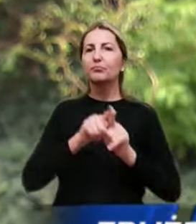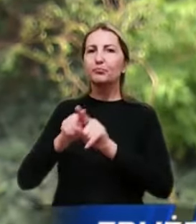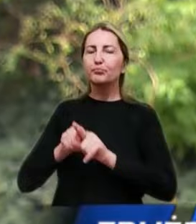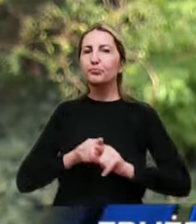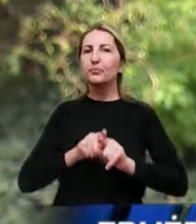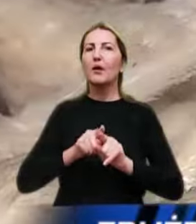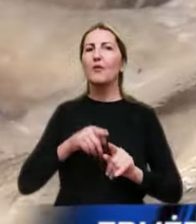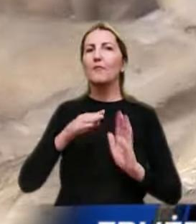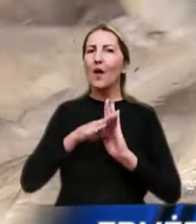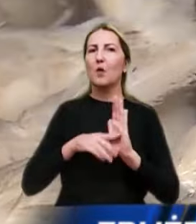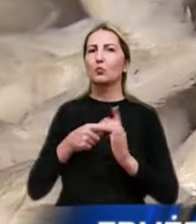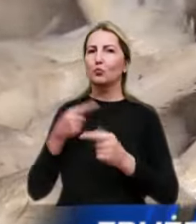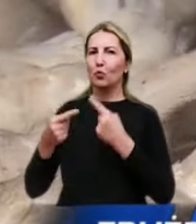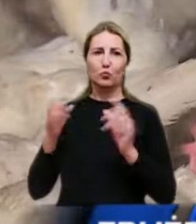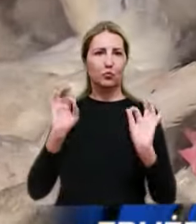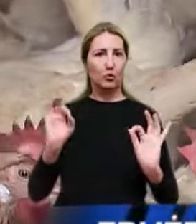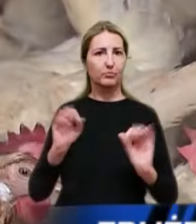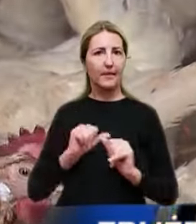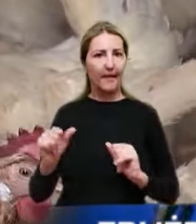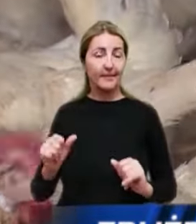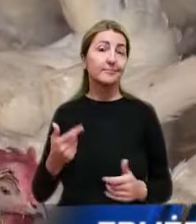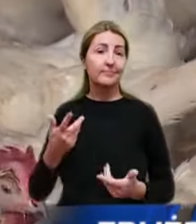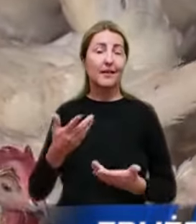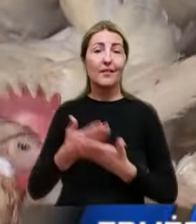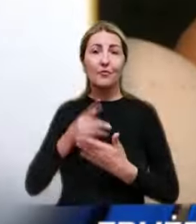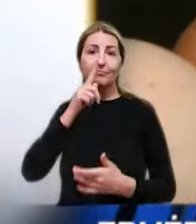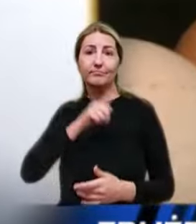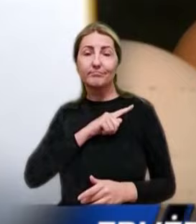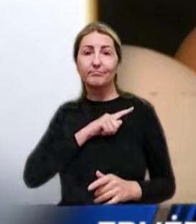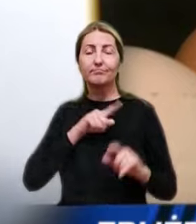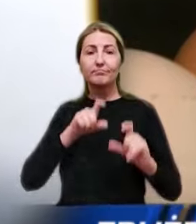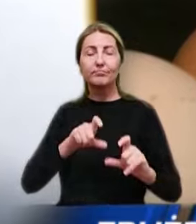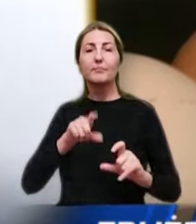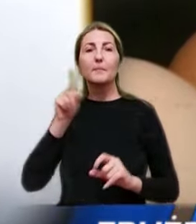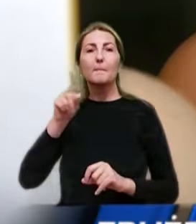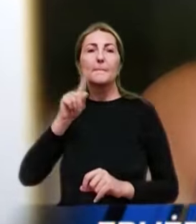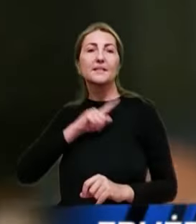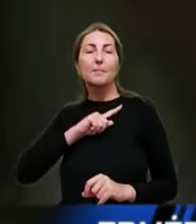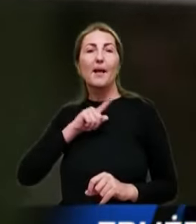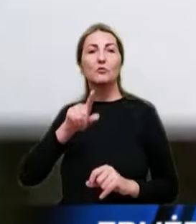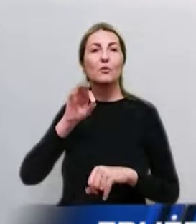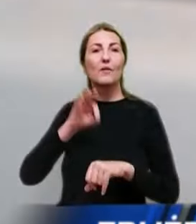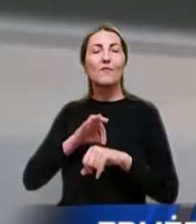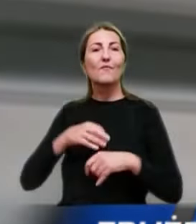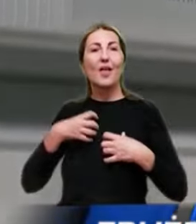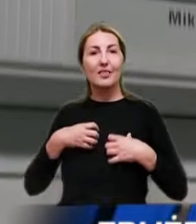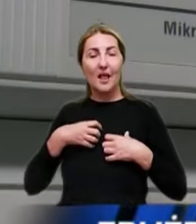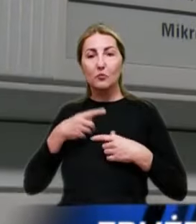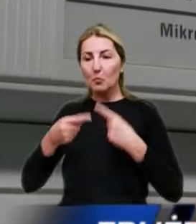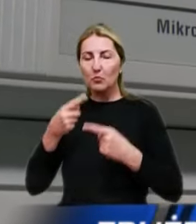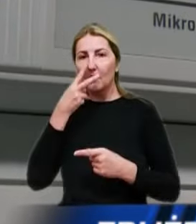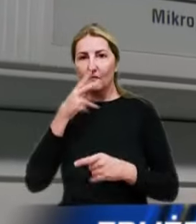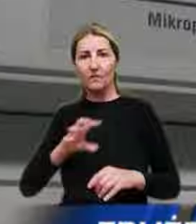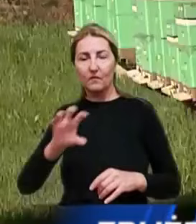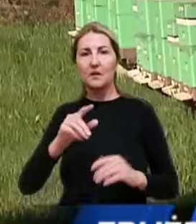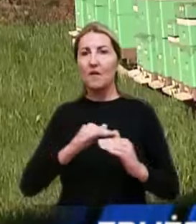produkcyjnych, także nadzór Inspektoratu Weterynarii nad samą produkcją. Postawiliśmy tę poprzeczkę